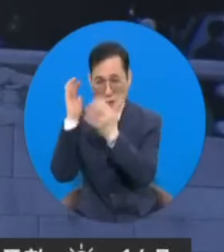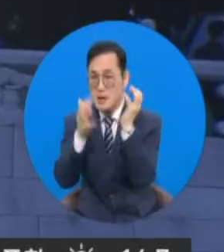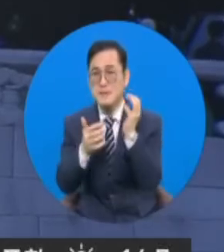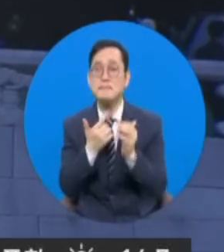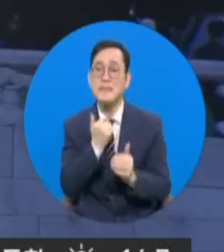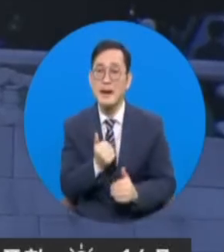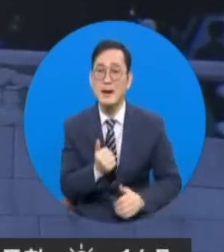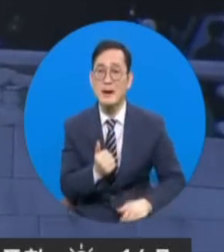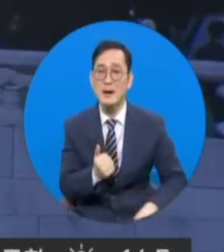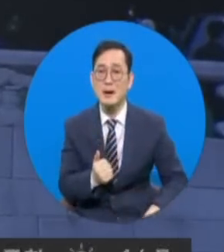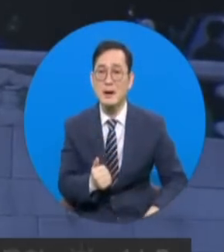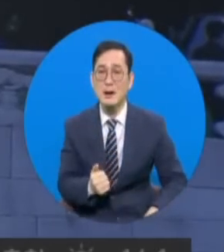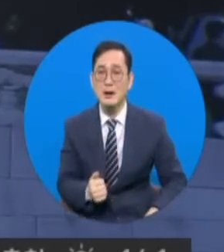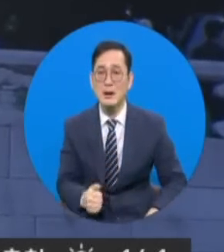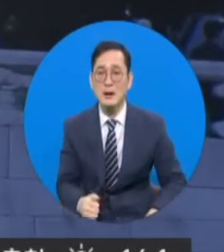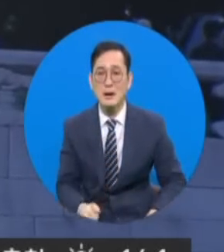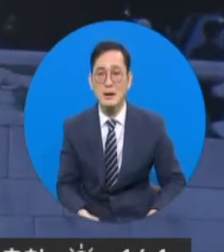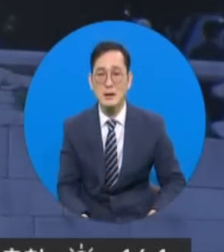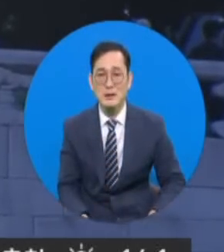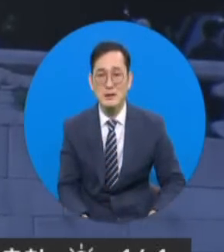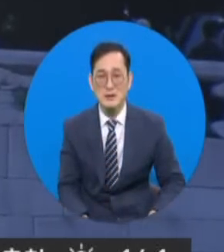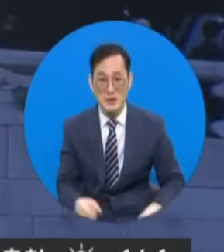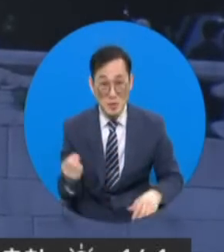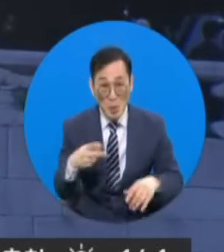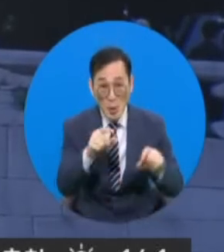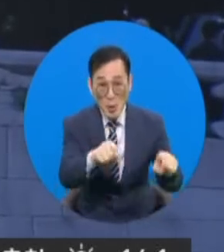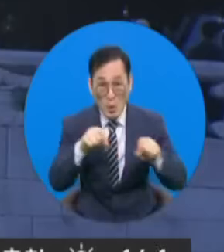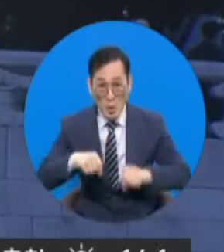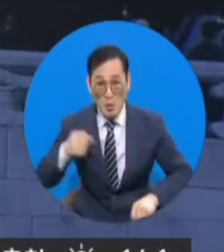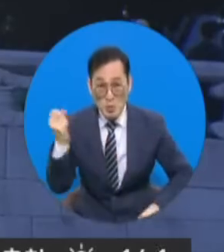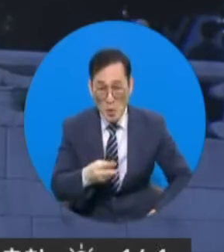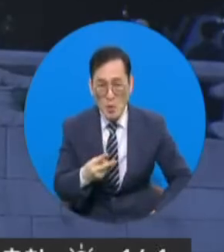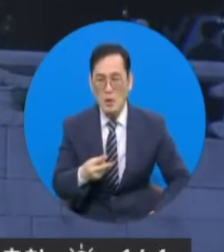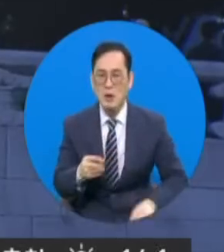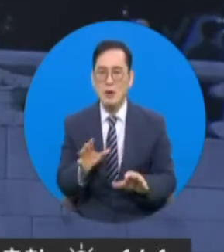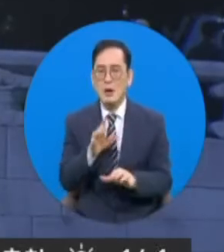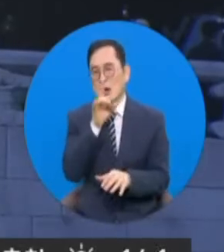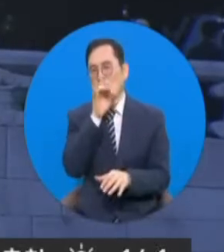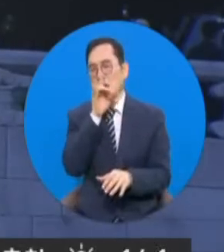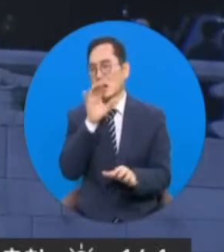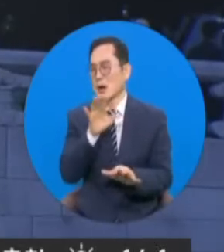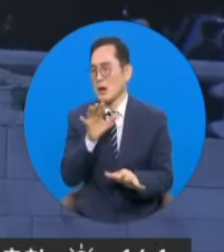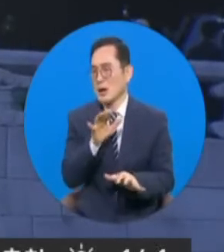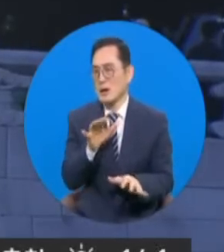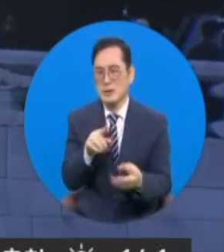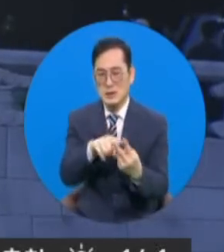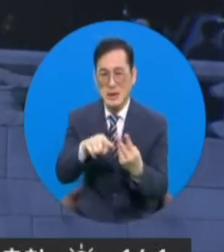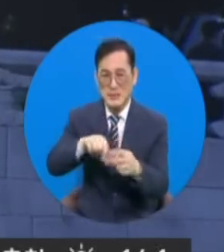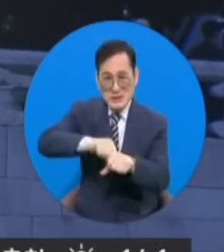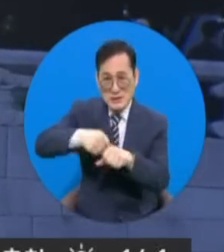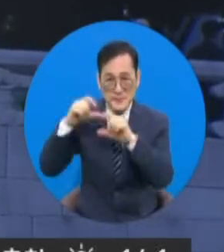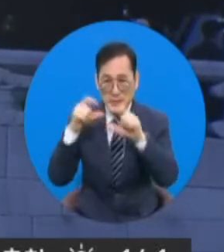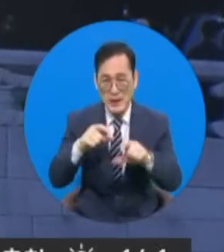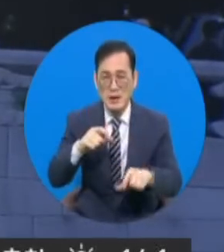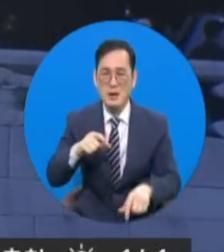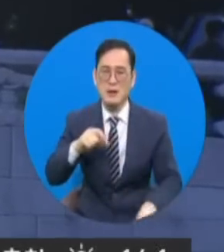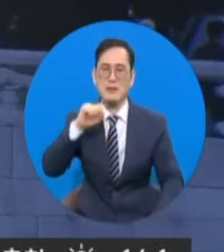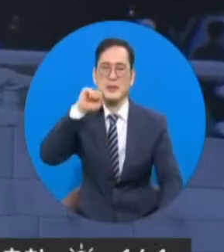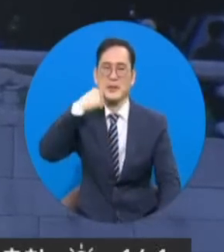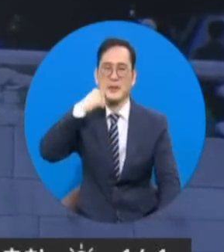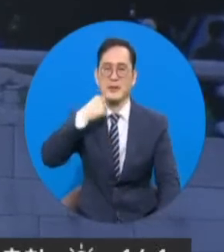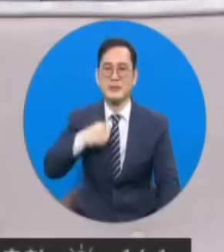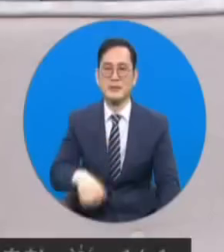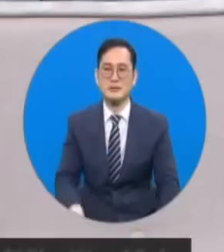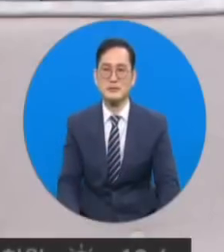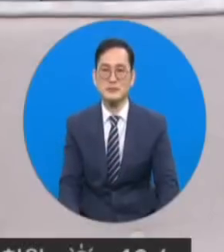힘이 그날 일을 또 바꿀 수 있다라는 것에 대해서 좀 우려하고 있다라는 관측이에요 어떻게 보십니까 그럴 수 있죠